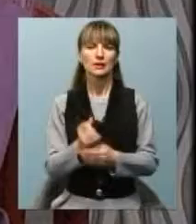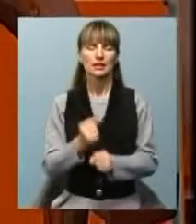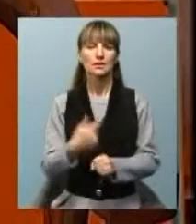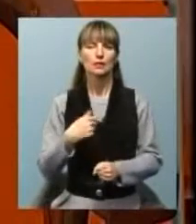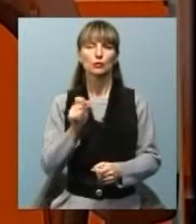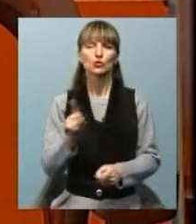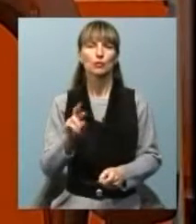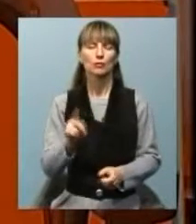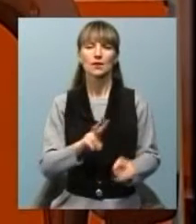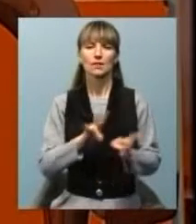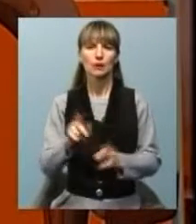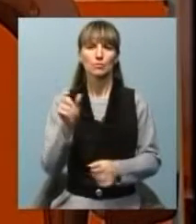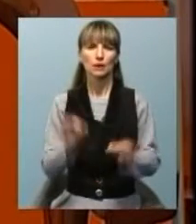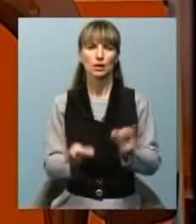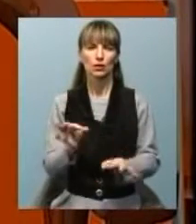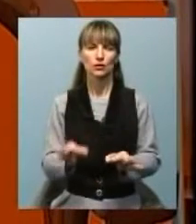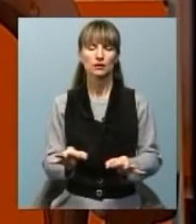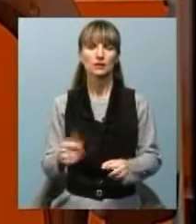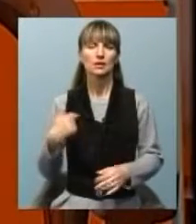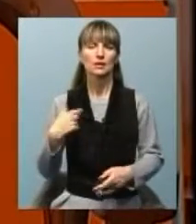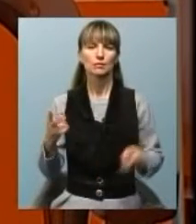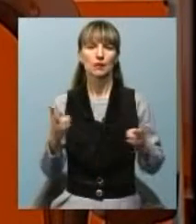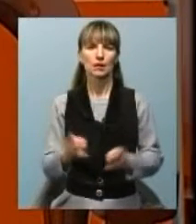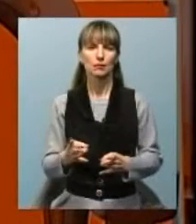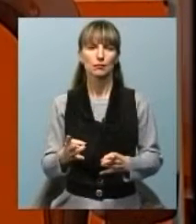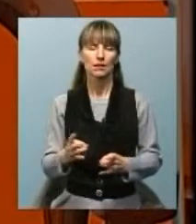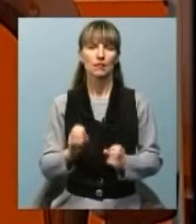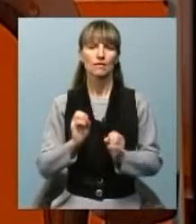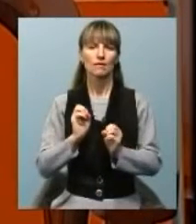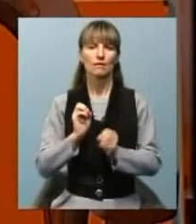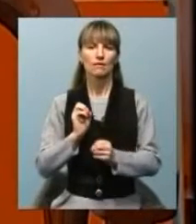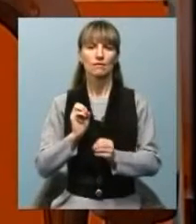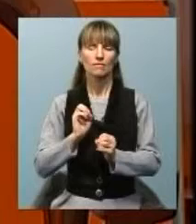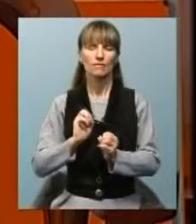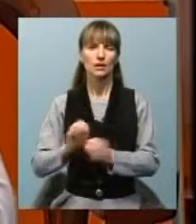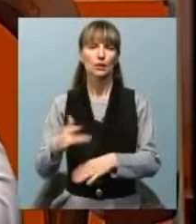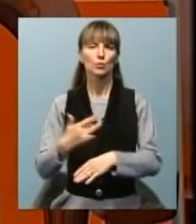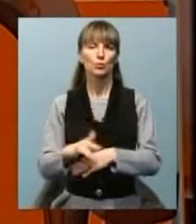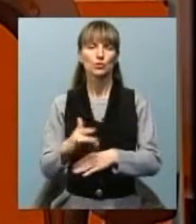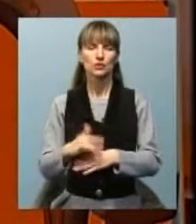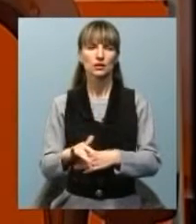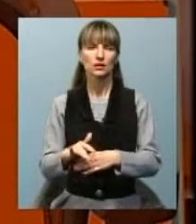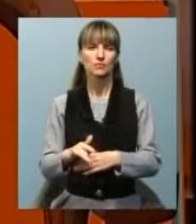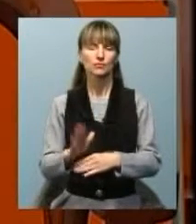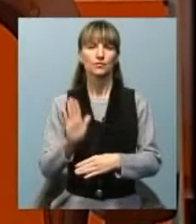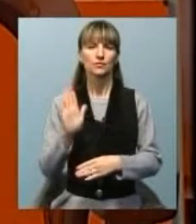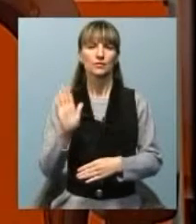не шкодити природі? Нам треба викидати мусор